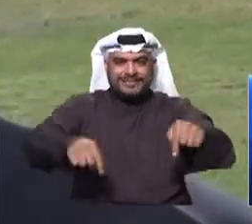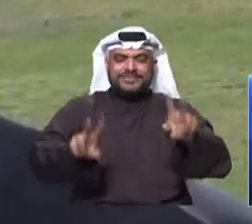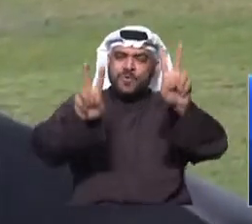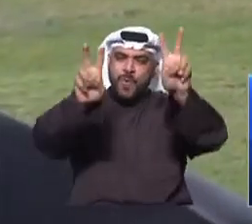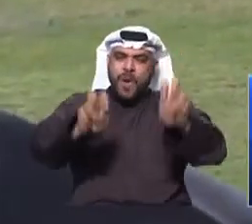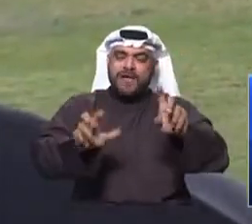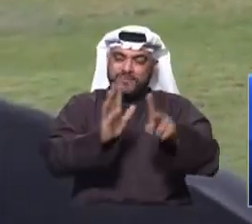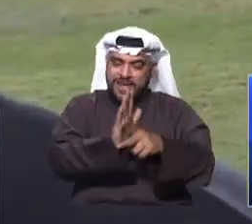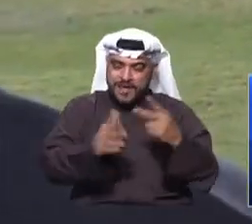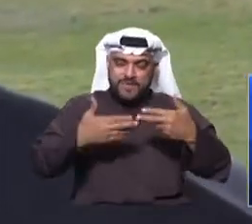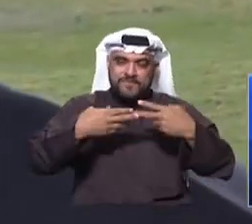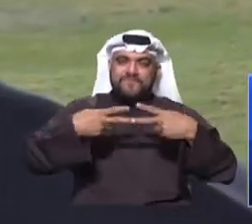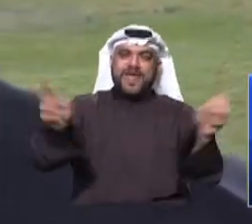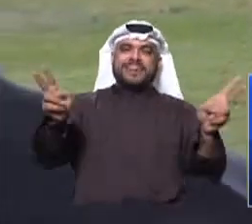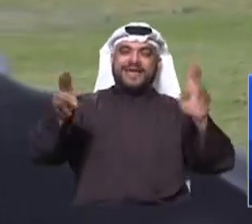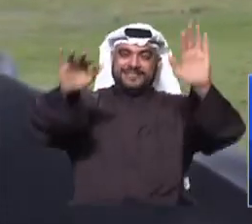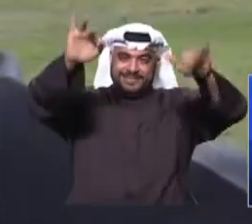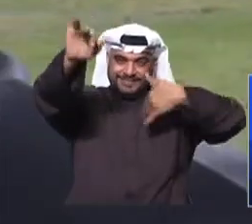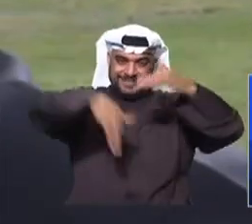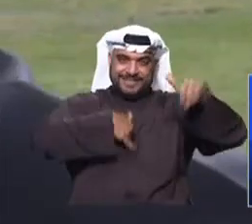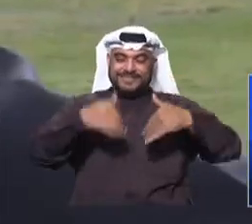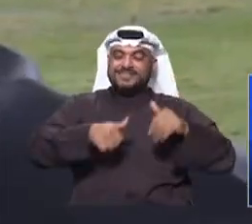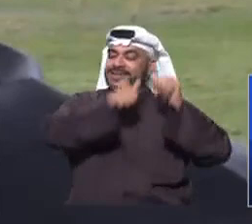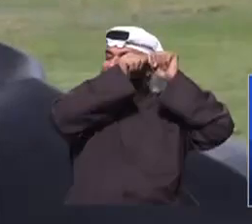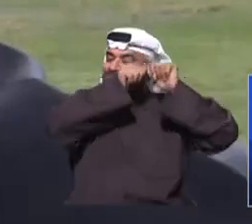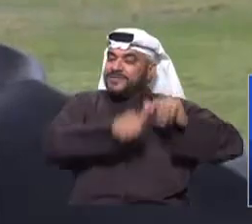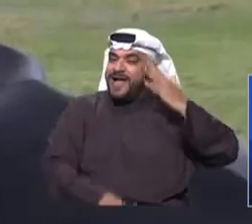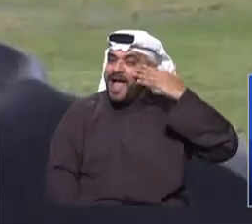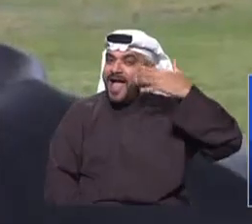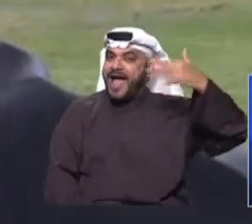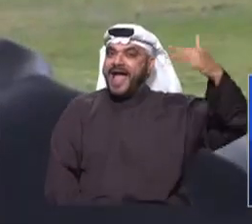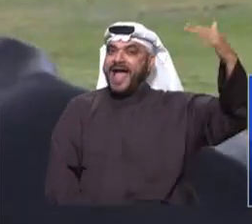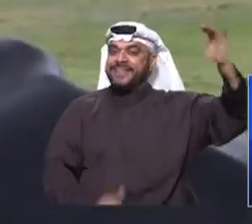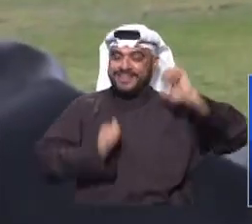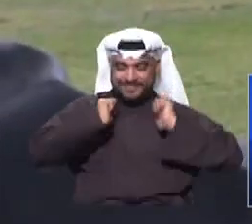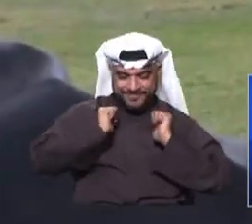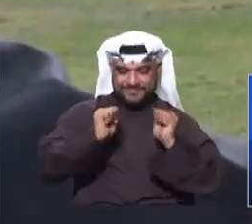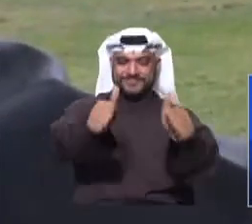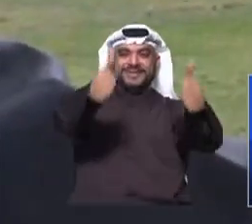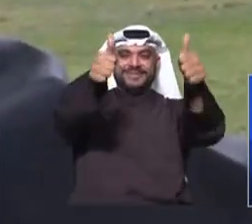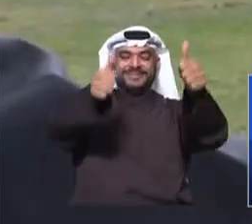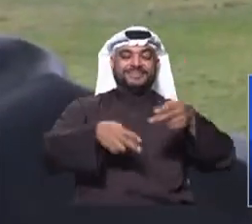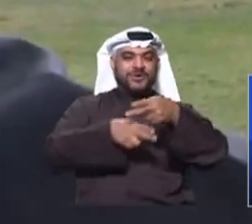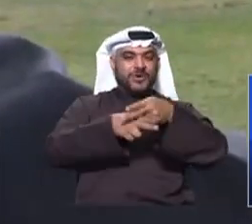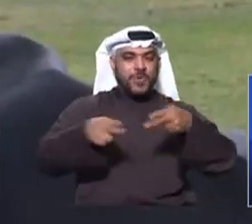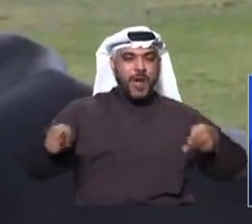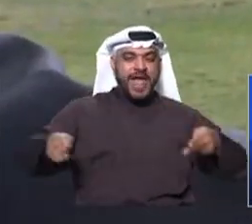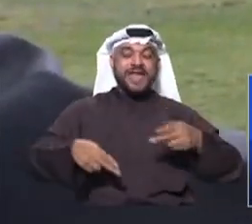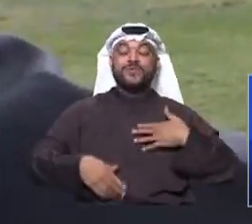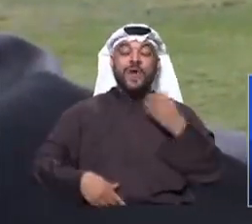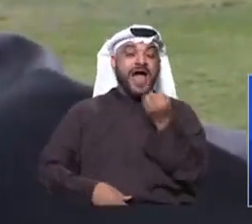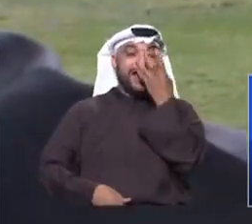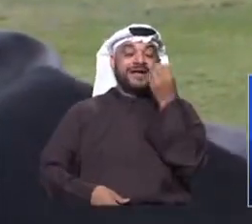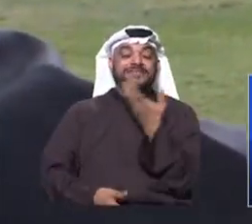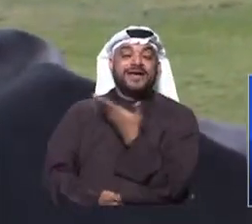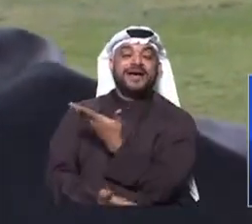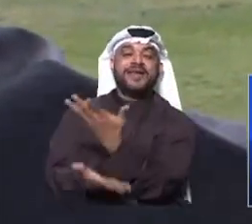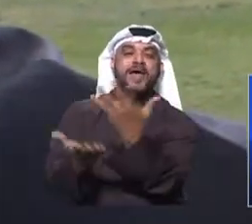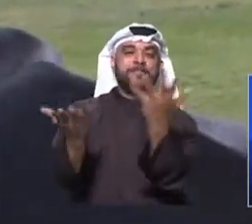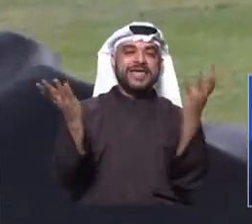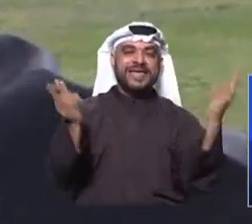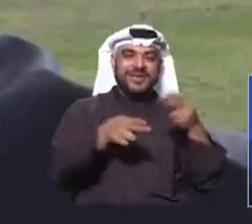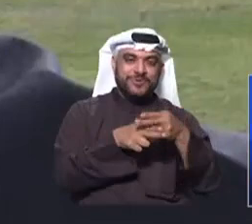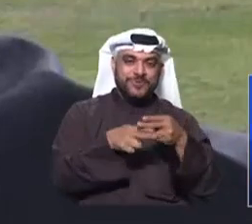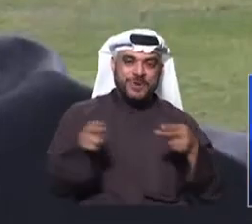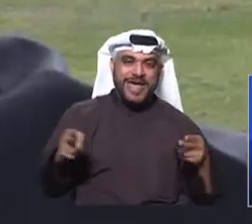المركز عن قريب. الحلم ينطلق، حلم ربيع الكويت ودار الجمايل والموسم الكبير الثقافي